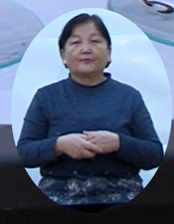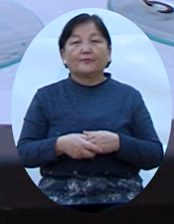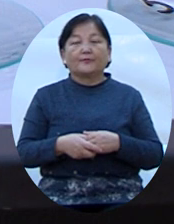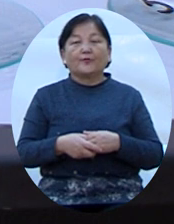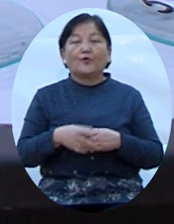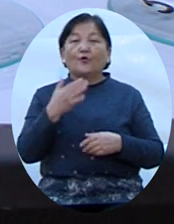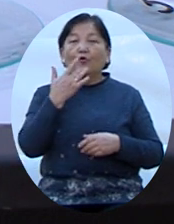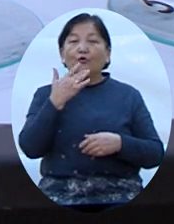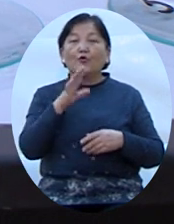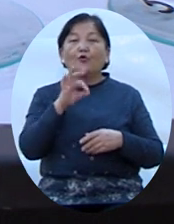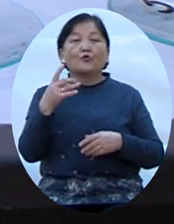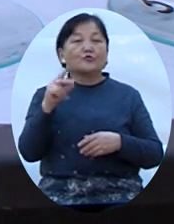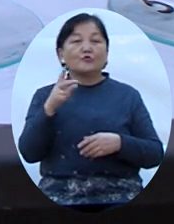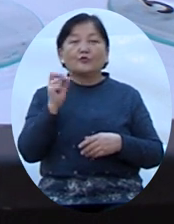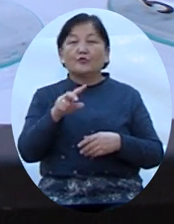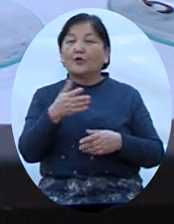Өнгөний өөрчлөлтгүй байна.